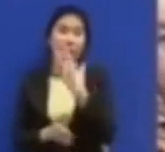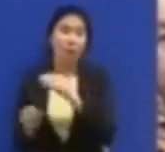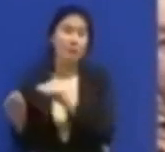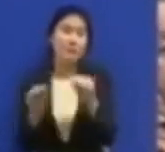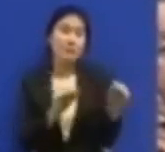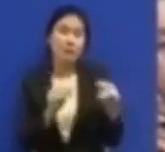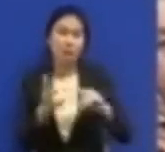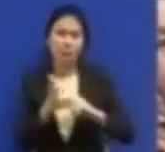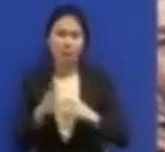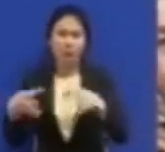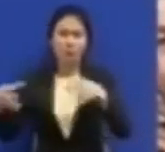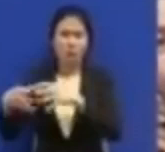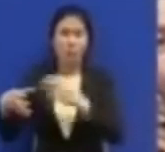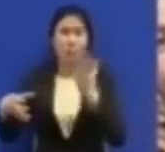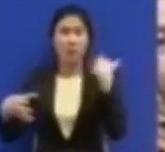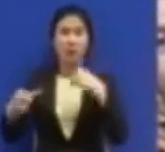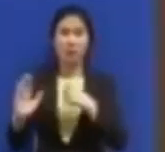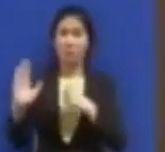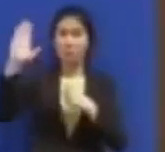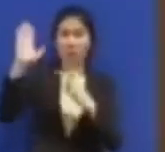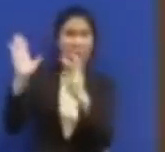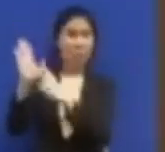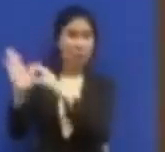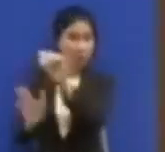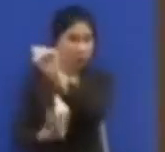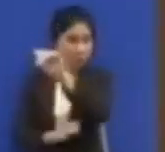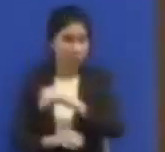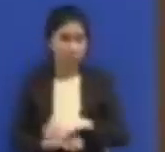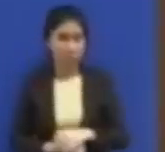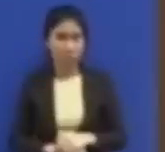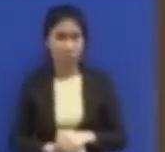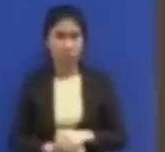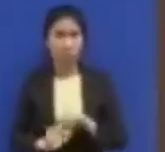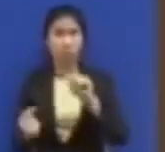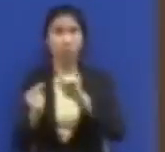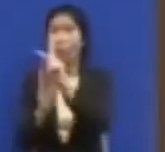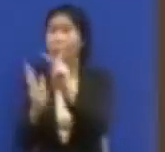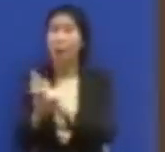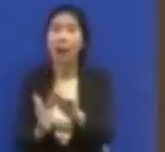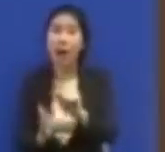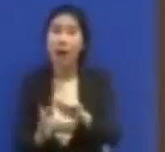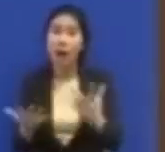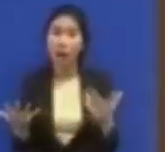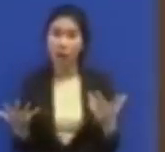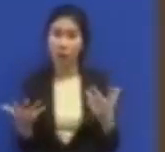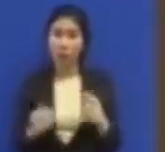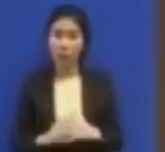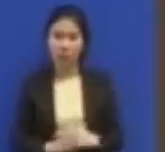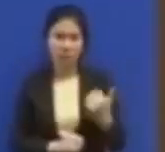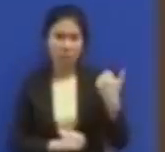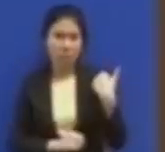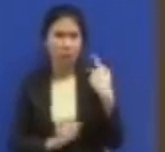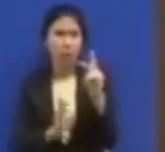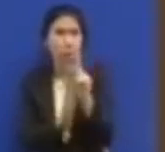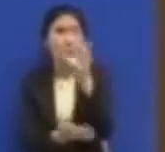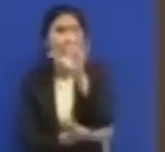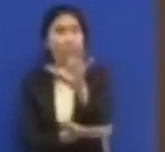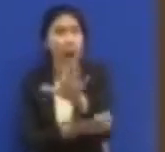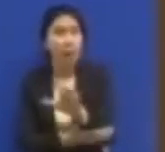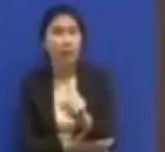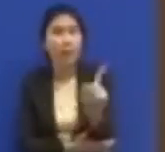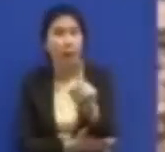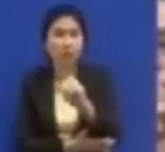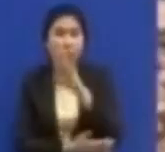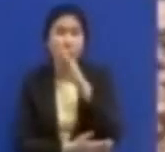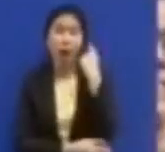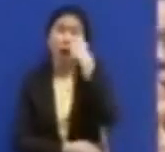การยกมือรับรองครับตามข้อบังคับต้องรับรองก่อนครับมีข้อบังคับข้อไหนยกเว้นว่าใ